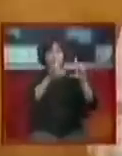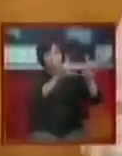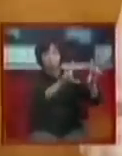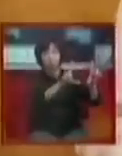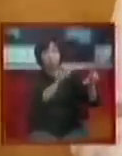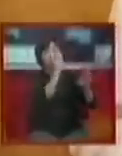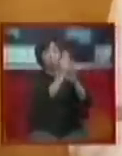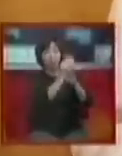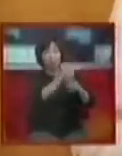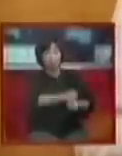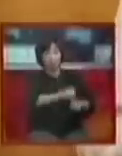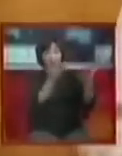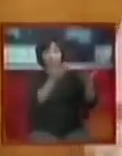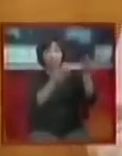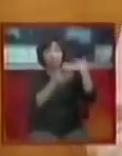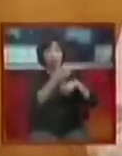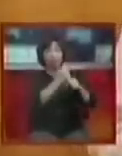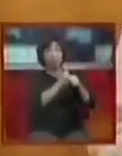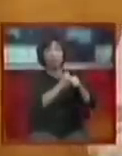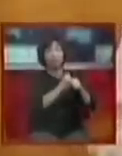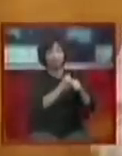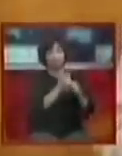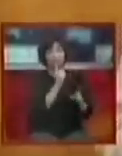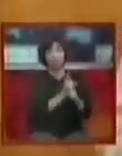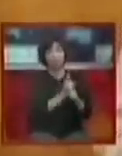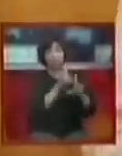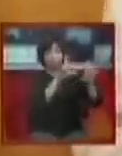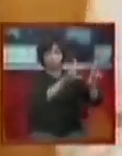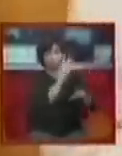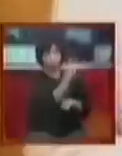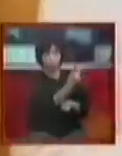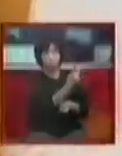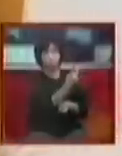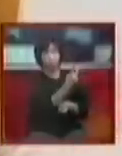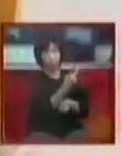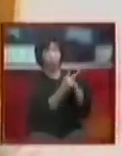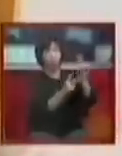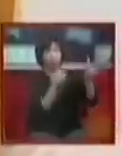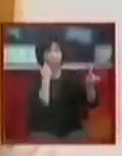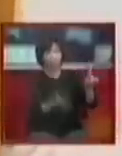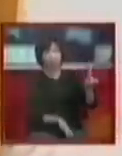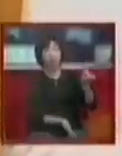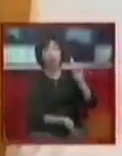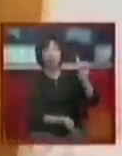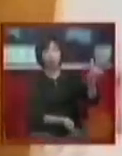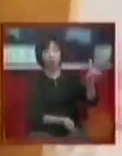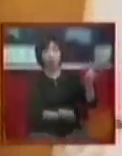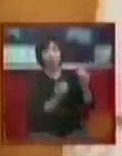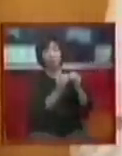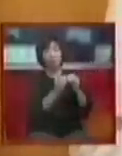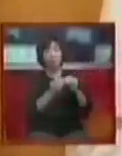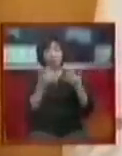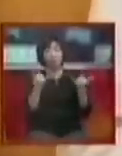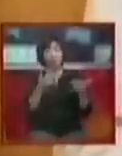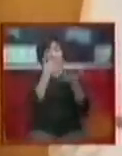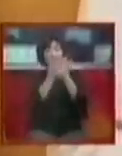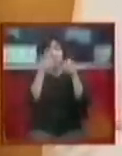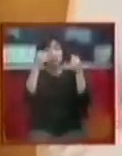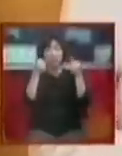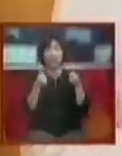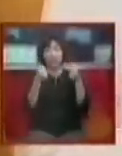bus bombing sa Makati noong nakaraang taon. Ang isa po ay pumanaw na, yung isa umihimas na ng